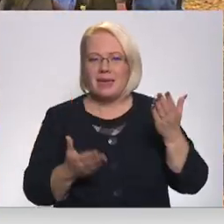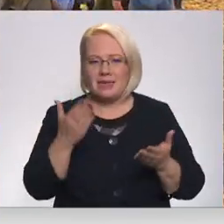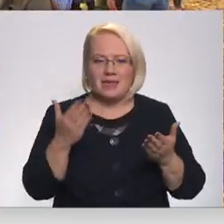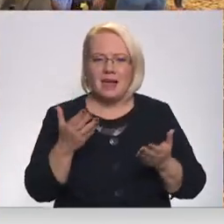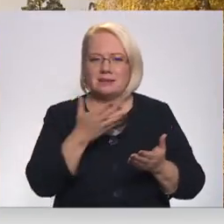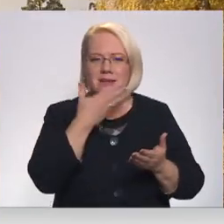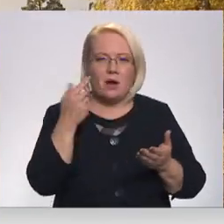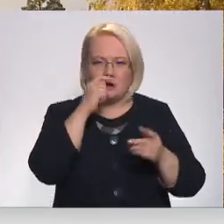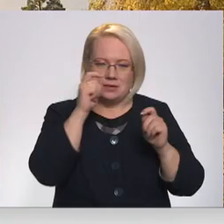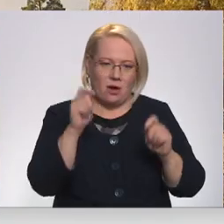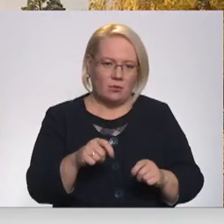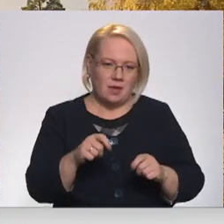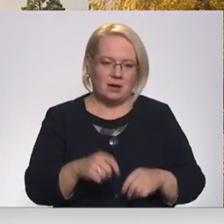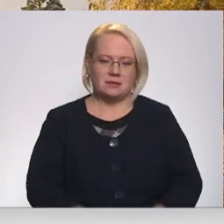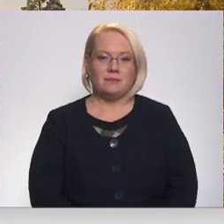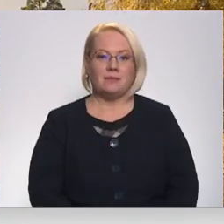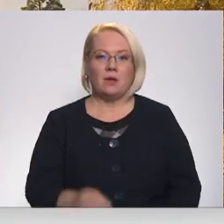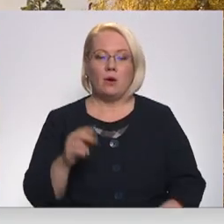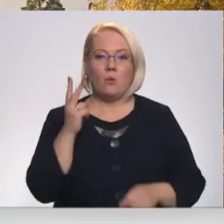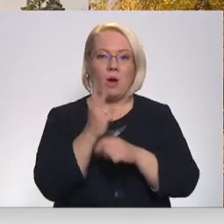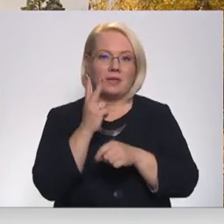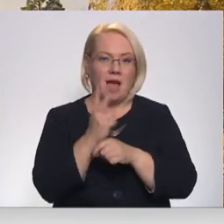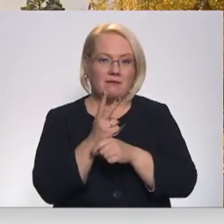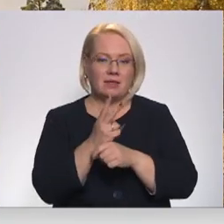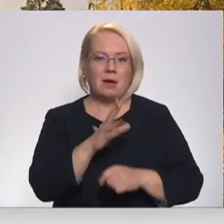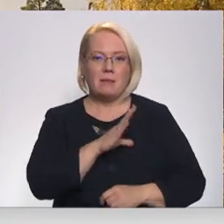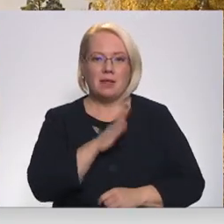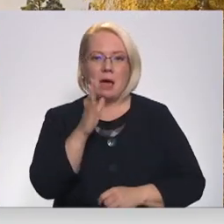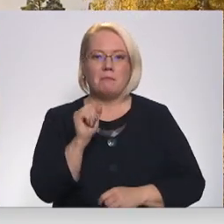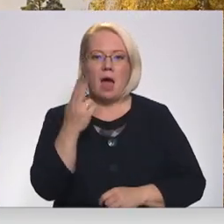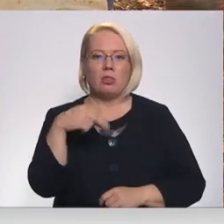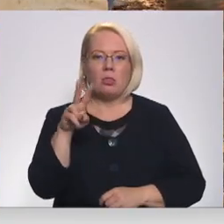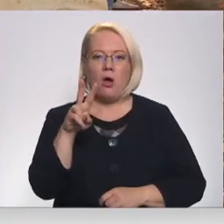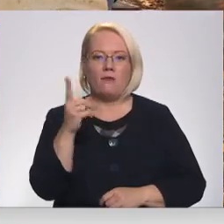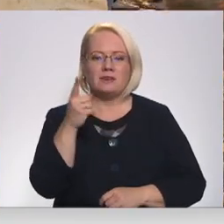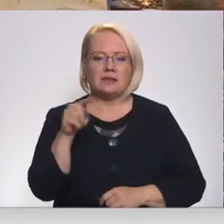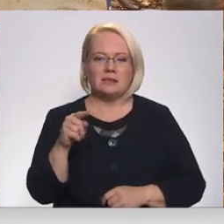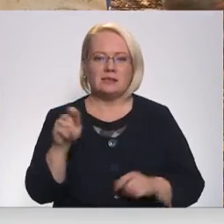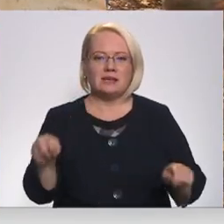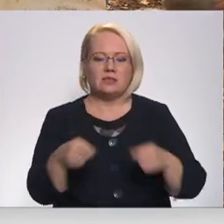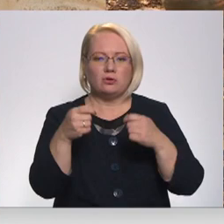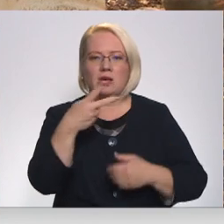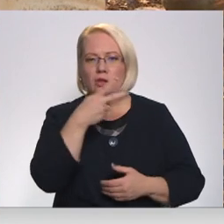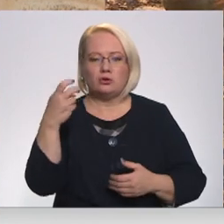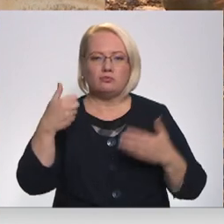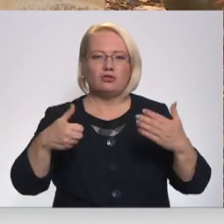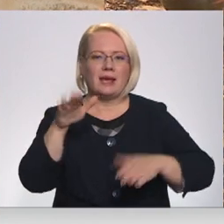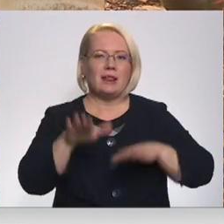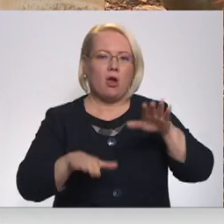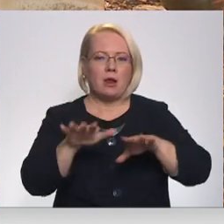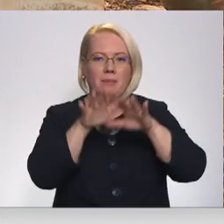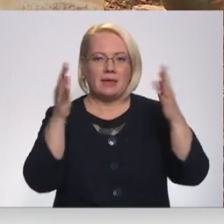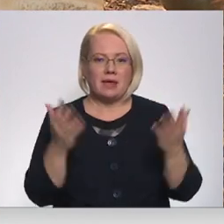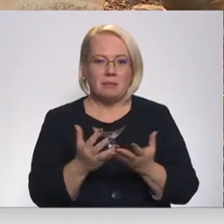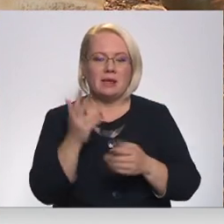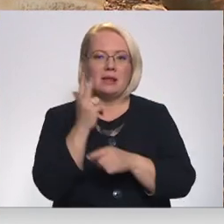mēģināts nav zaudēts. Otro vietu ieņēma Gata Badovska izaudzētais 260 kg smagais ķirbis, bet